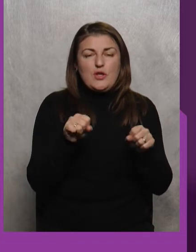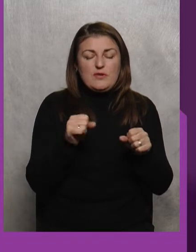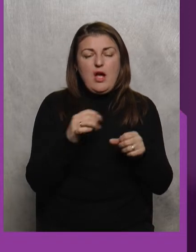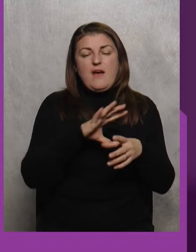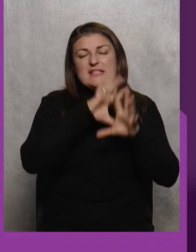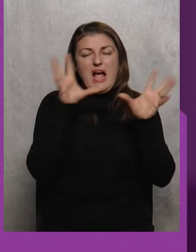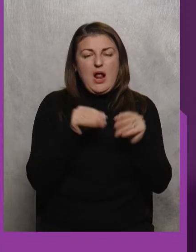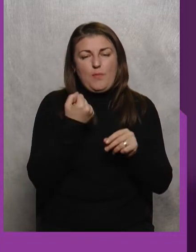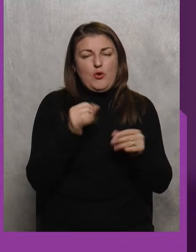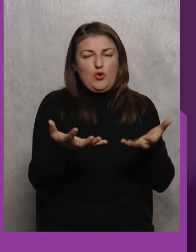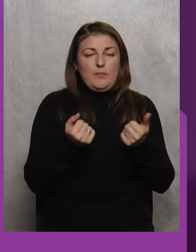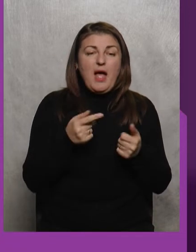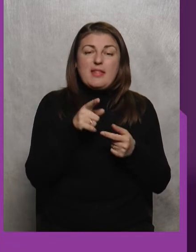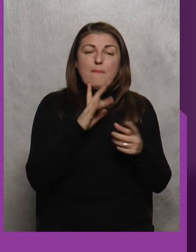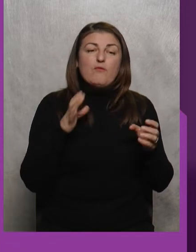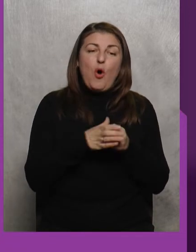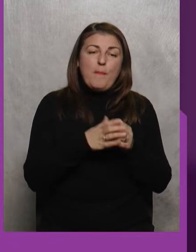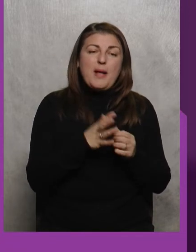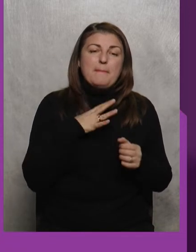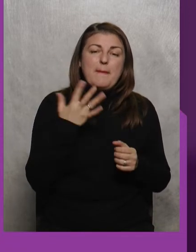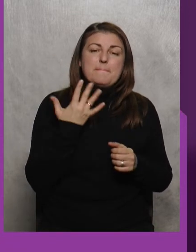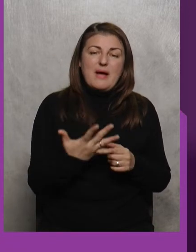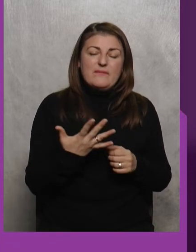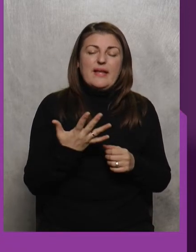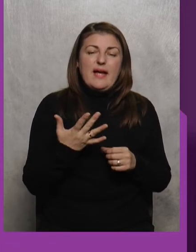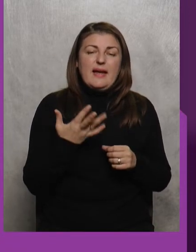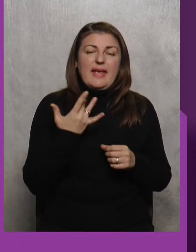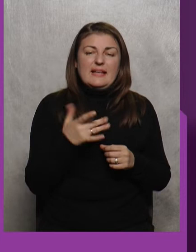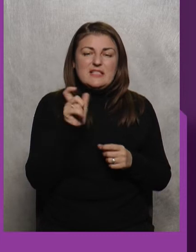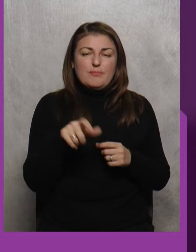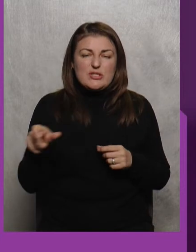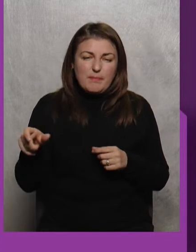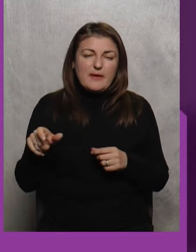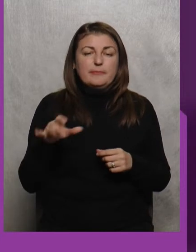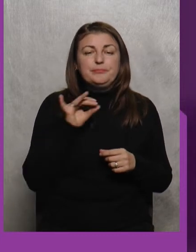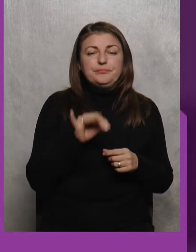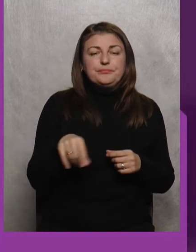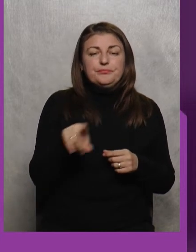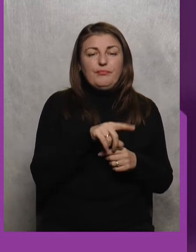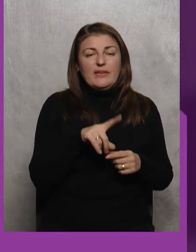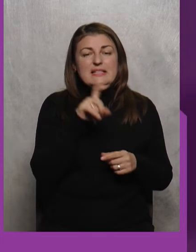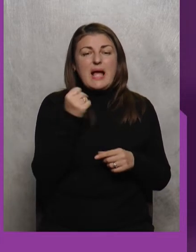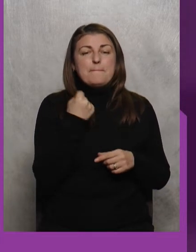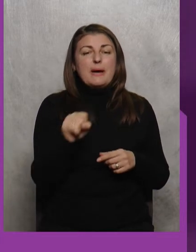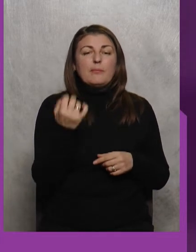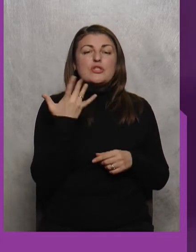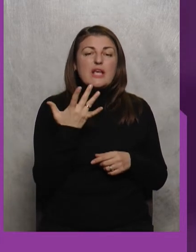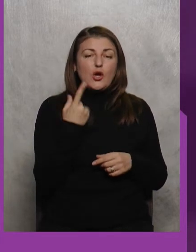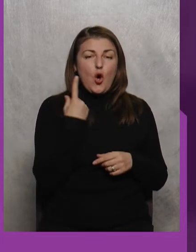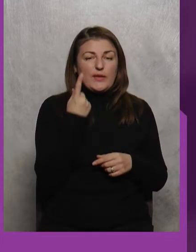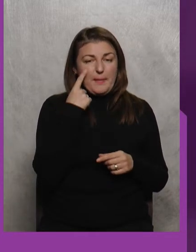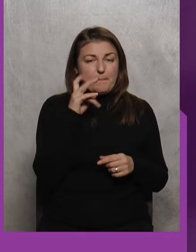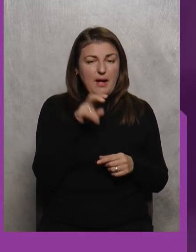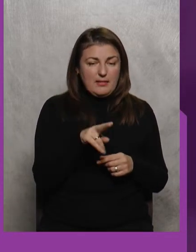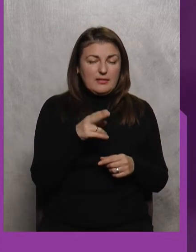Програв В команді Певна Кількість Спортсменів Так І За перемогу Скільки Один